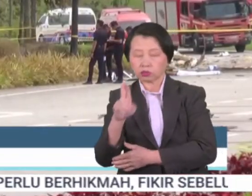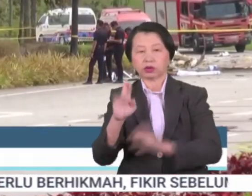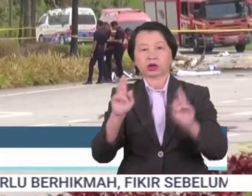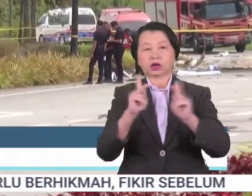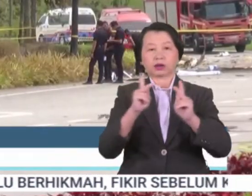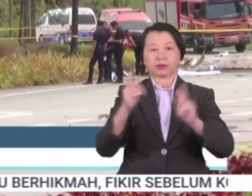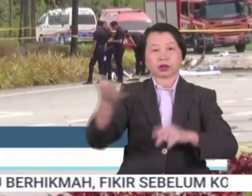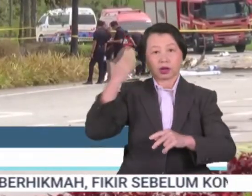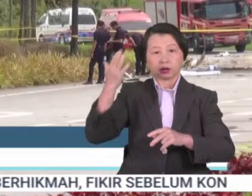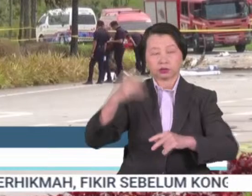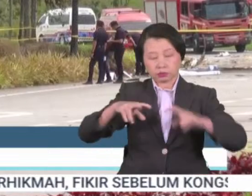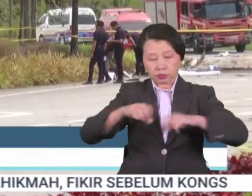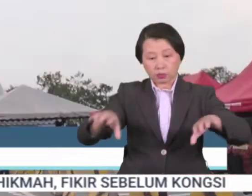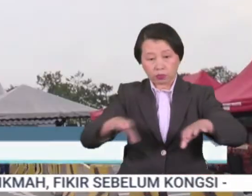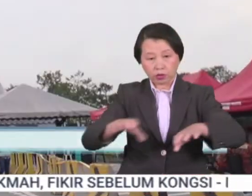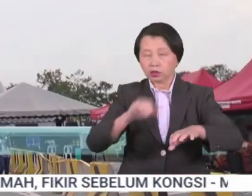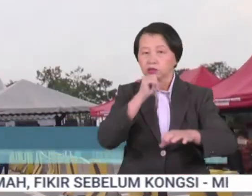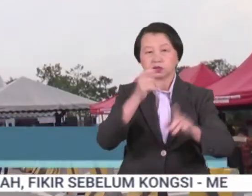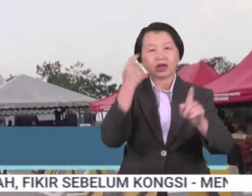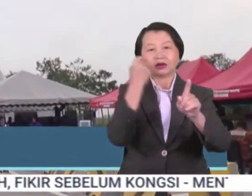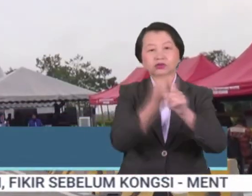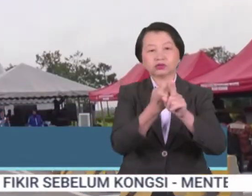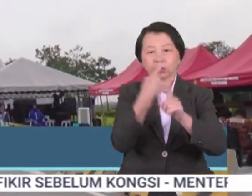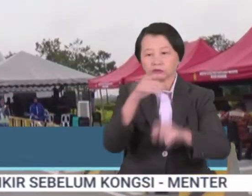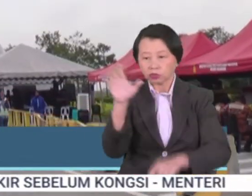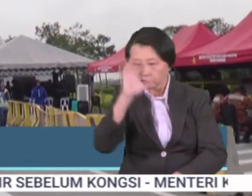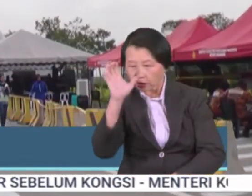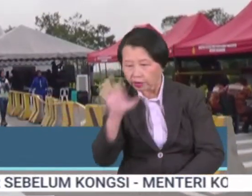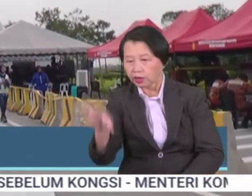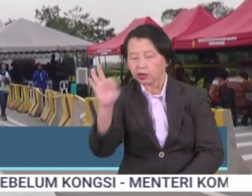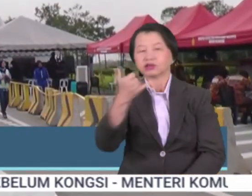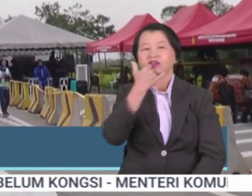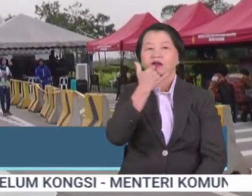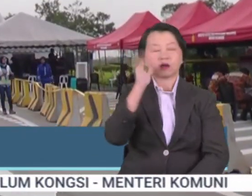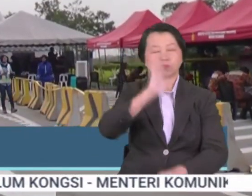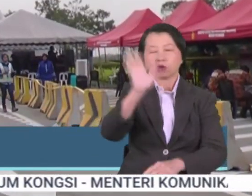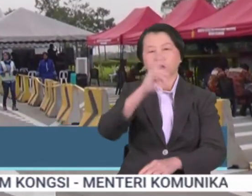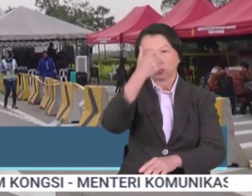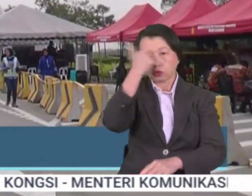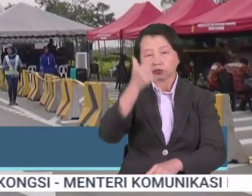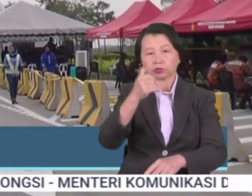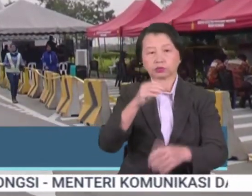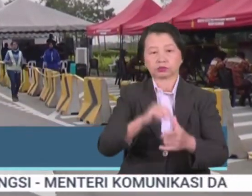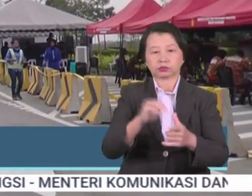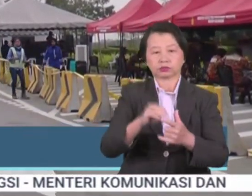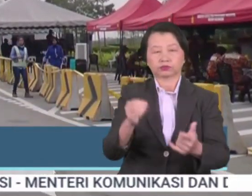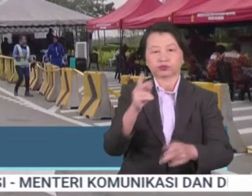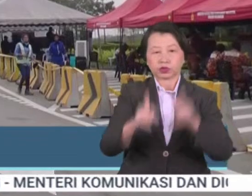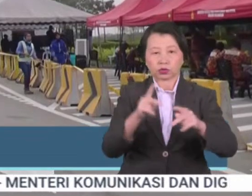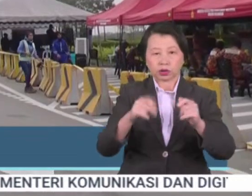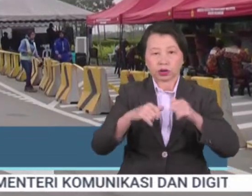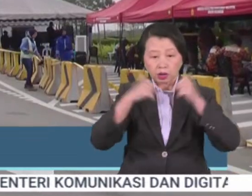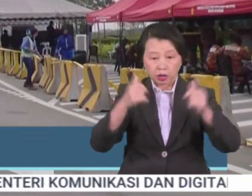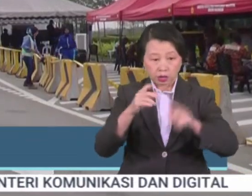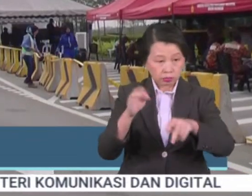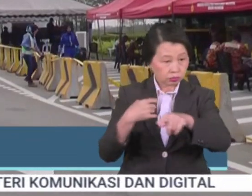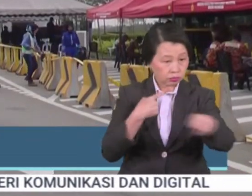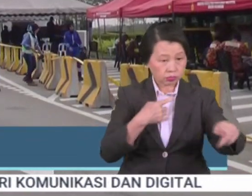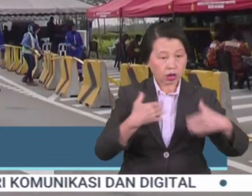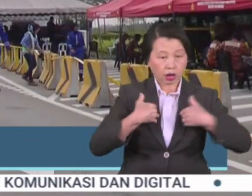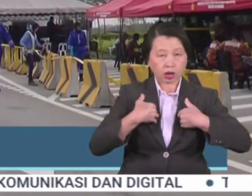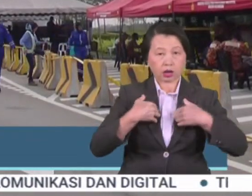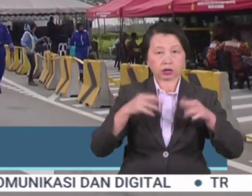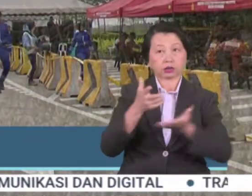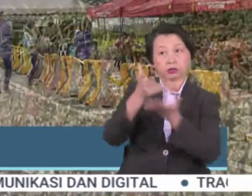penyiasatan yang dilaksana tidak bertujuan untuk membuktikan kesalahan atau liabiliti orang awam atau mana-mana pihak yang